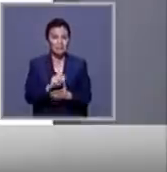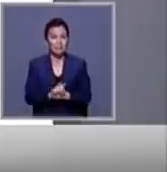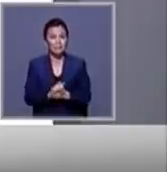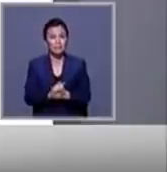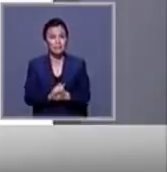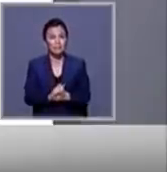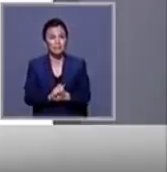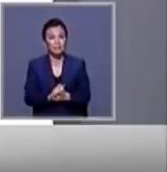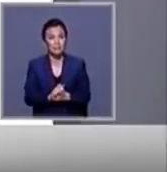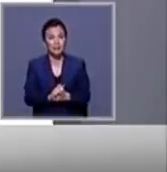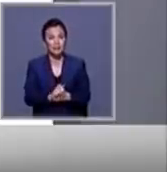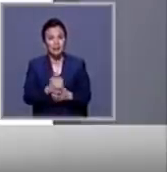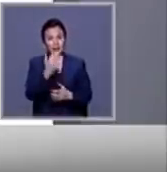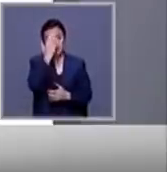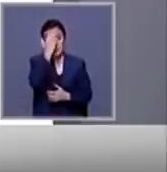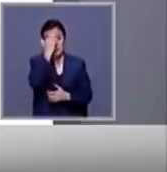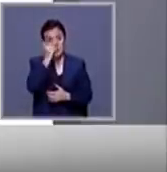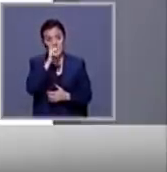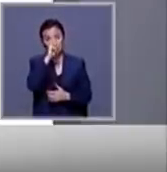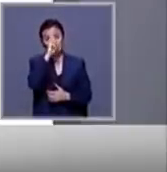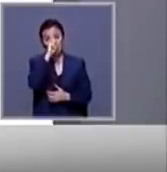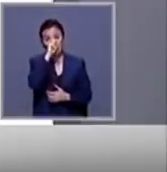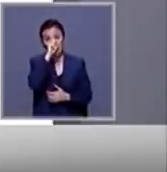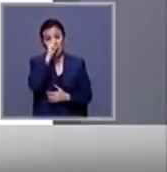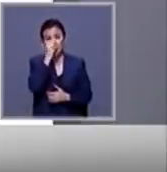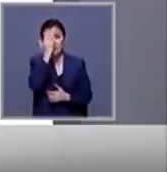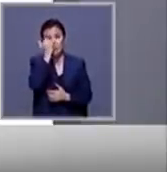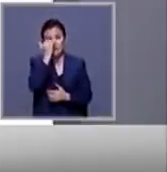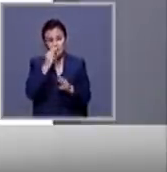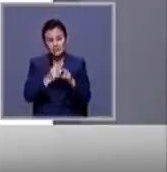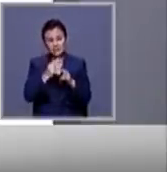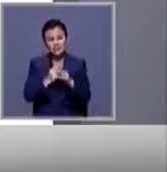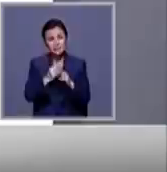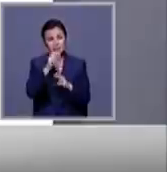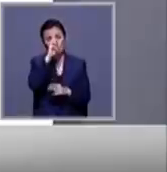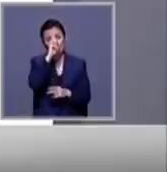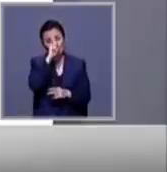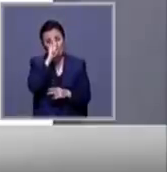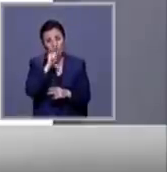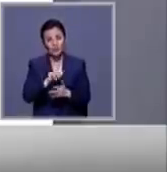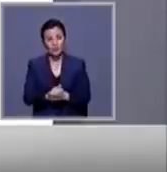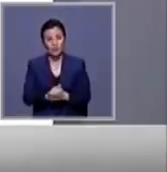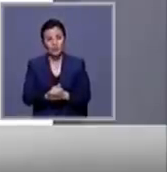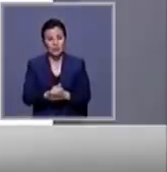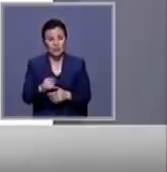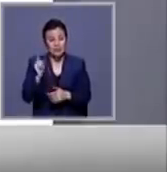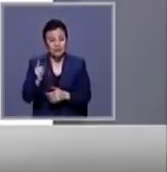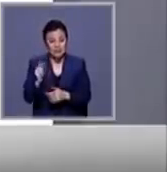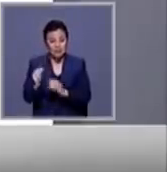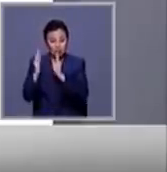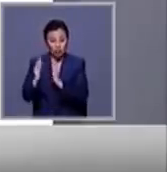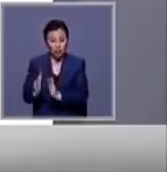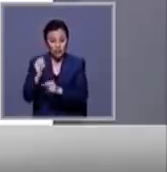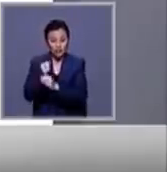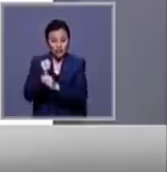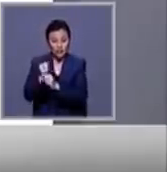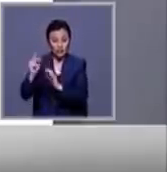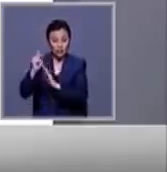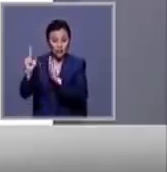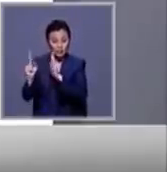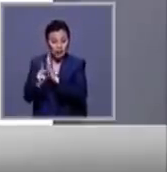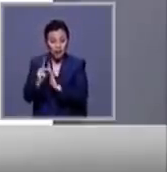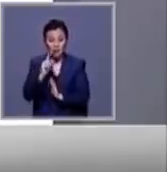าน ก็นี่เขาเรียกว่าฉบับทดลองนะเพราะว่าอาจารย์มีชัยที่ตอนที่แย้งไว้บอกว่าขอ50คน